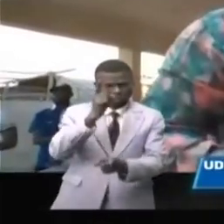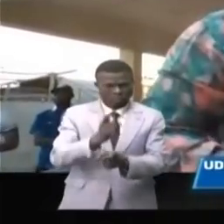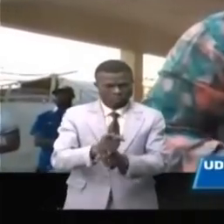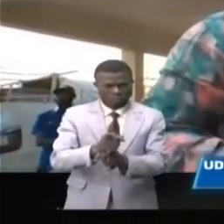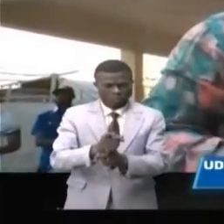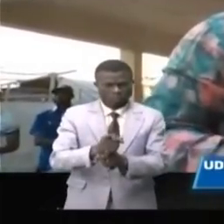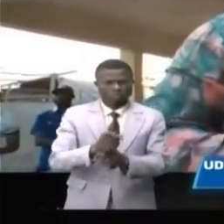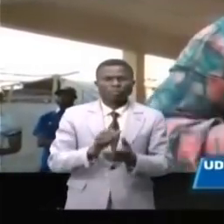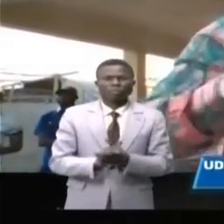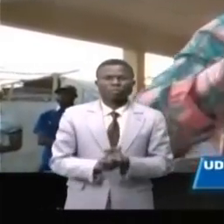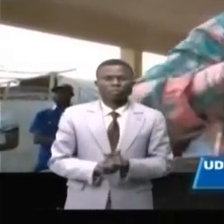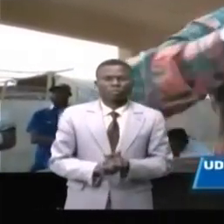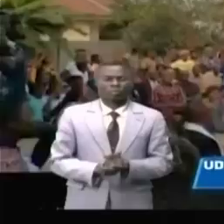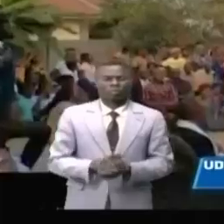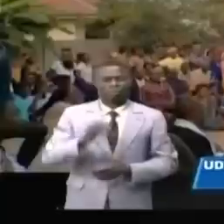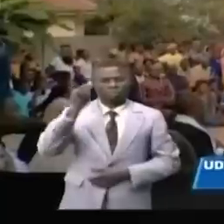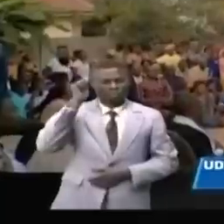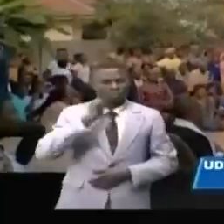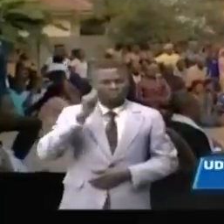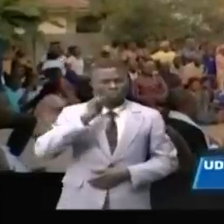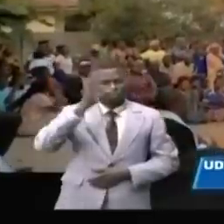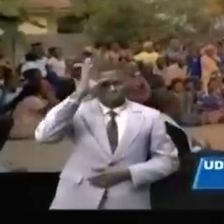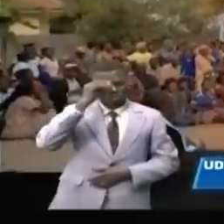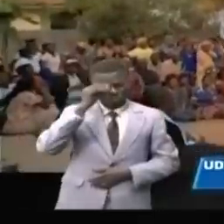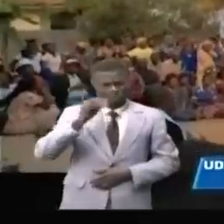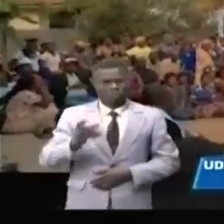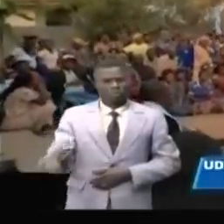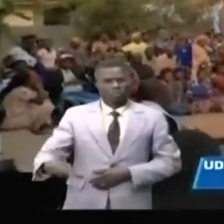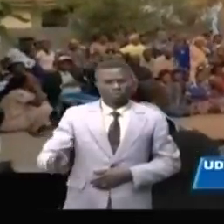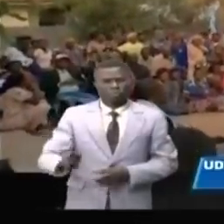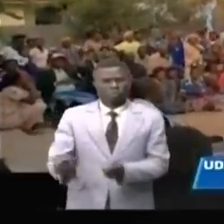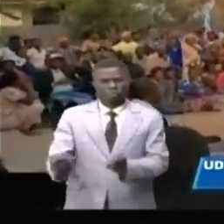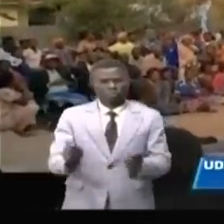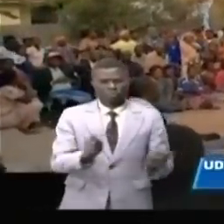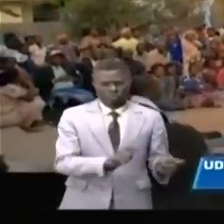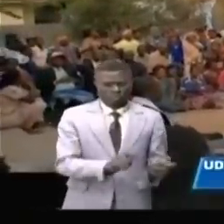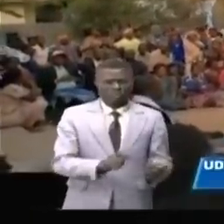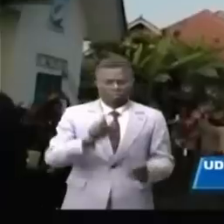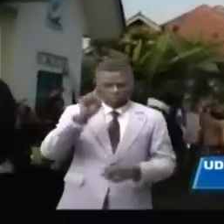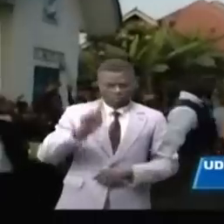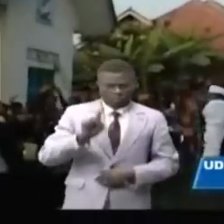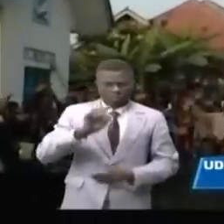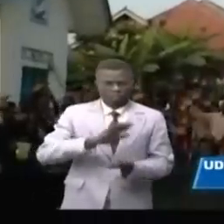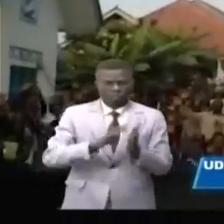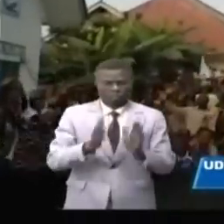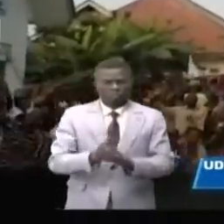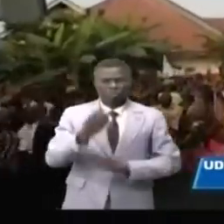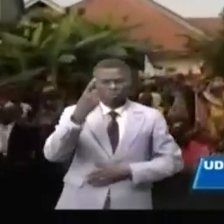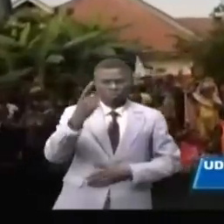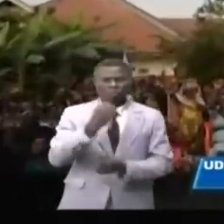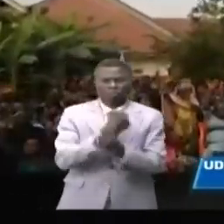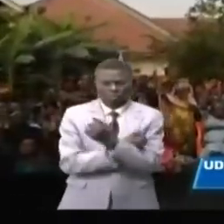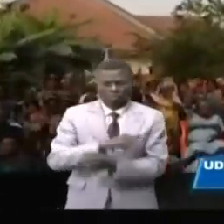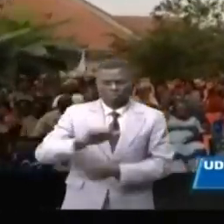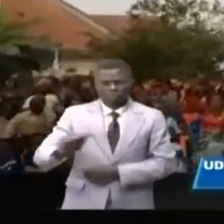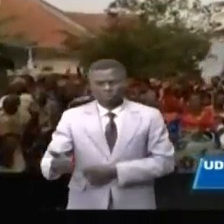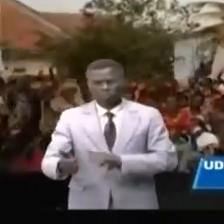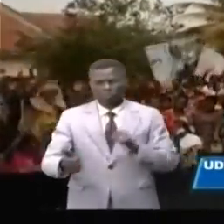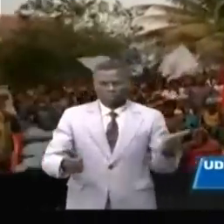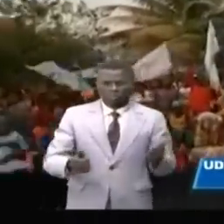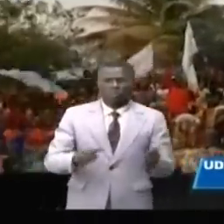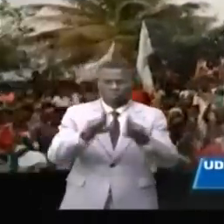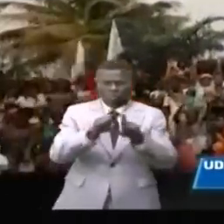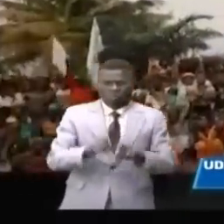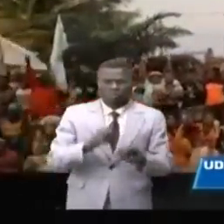plus inouïe, le fils et filles de la province du Tanganyika sont appelés à l'unité et à l'amour du prochain et patriotique. Au